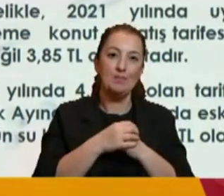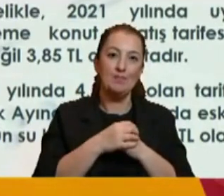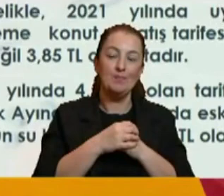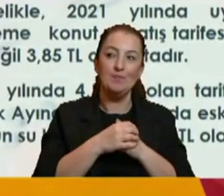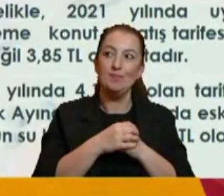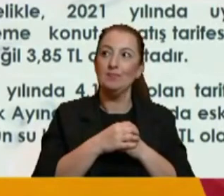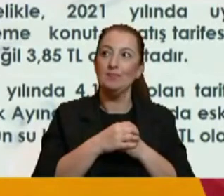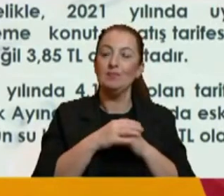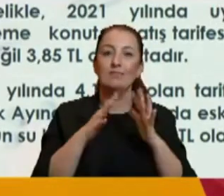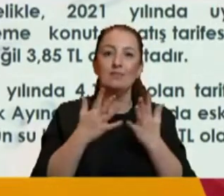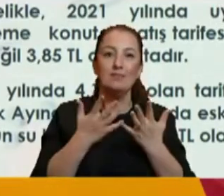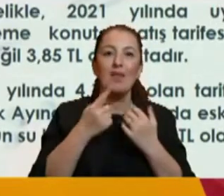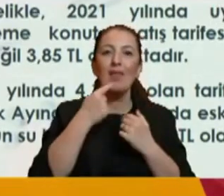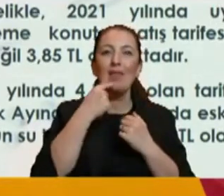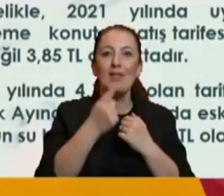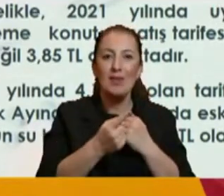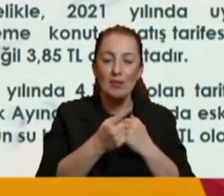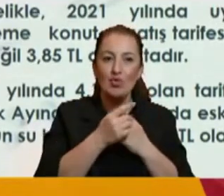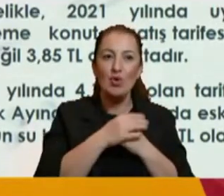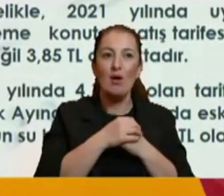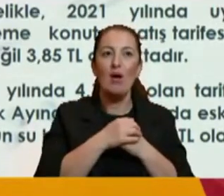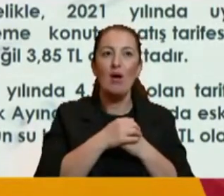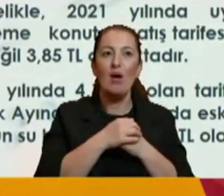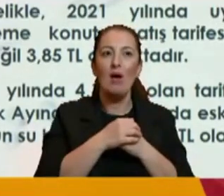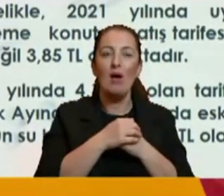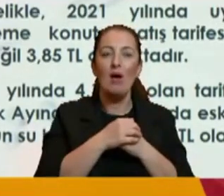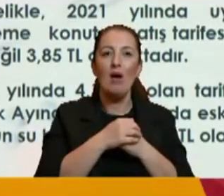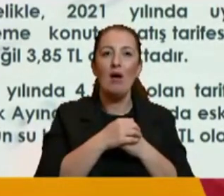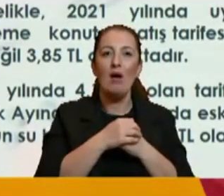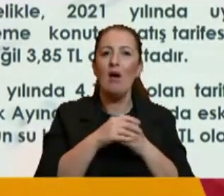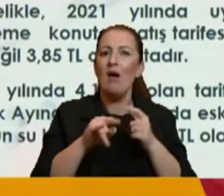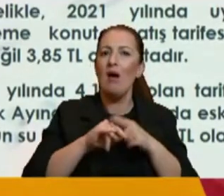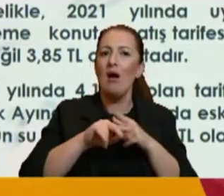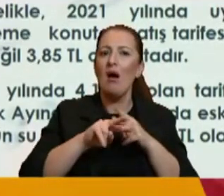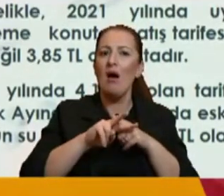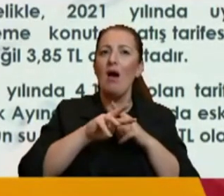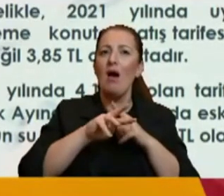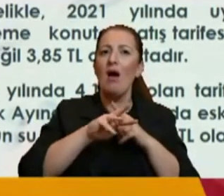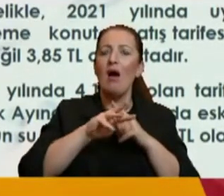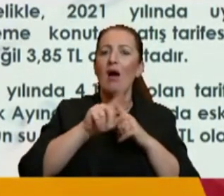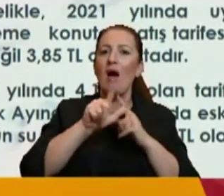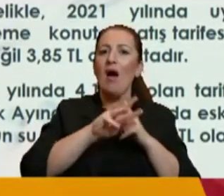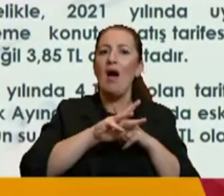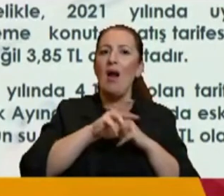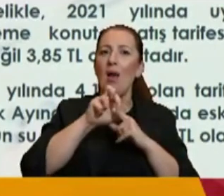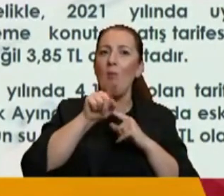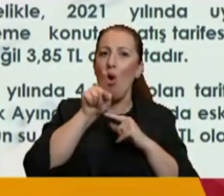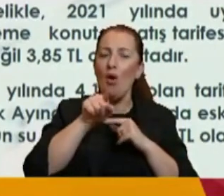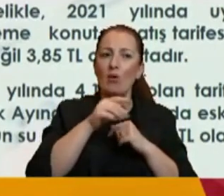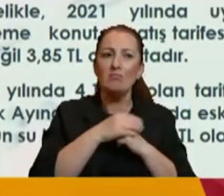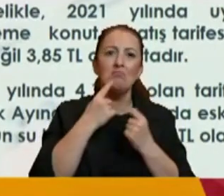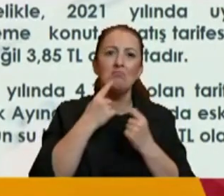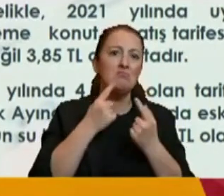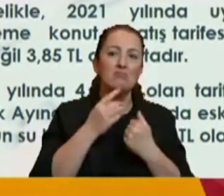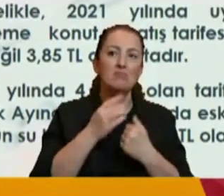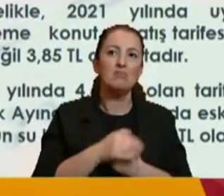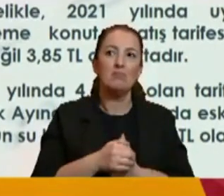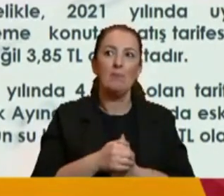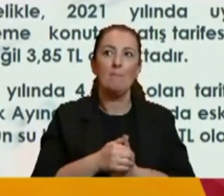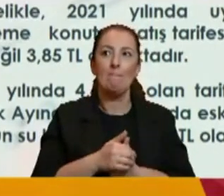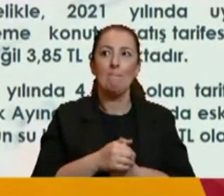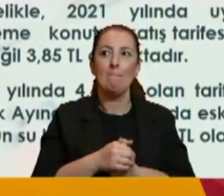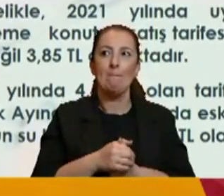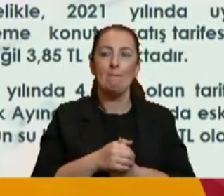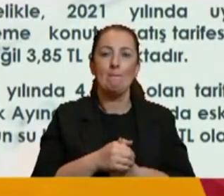yani hani demiş ya Halep buradaysa Aşık Halep oradaysa arşın burada efendim Evet